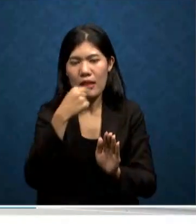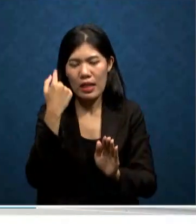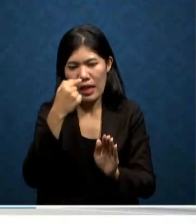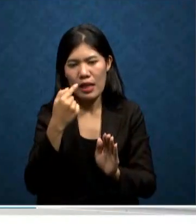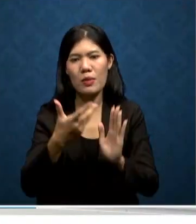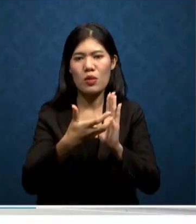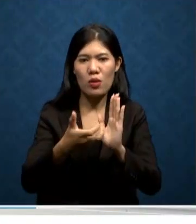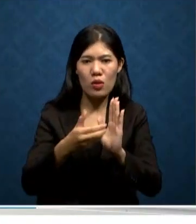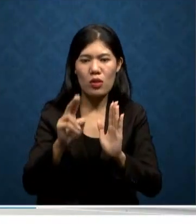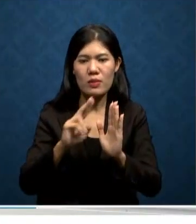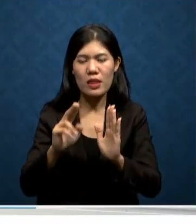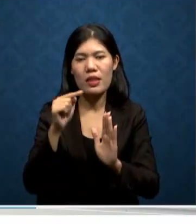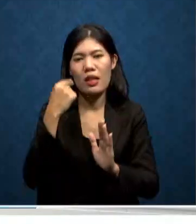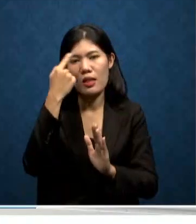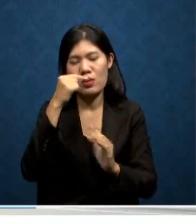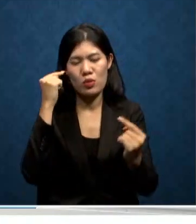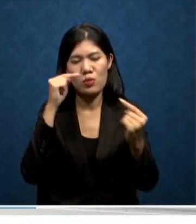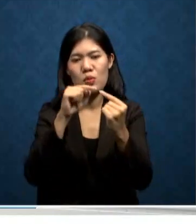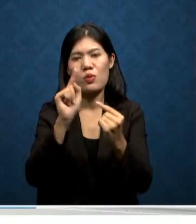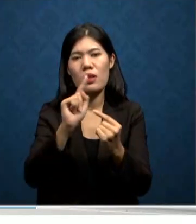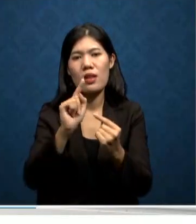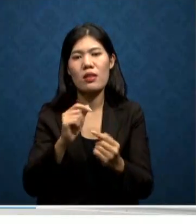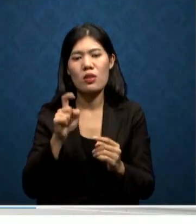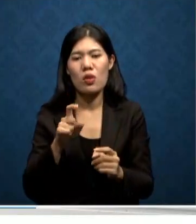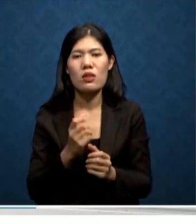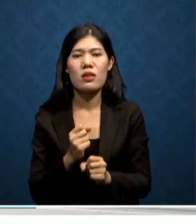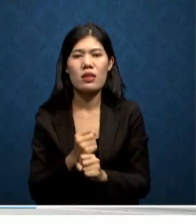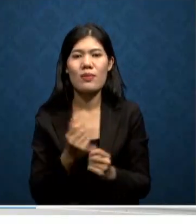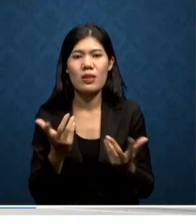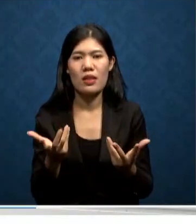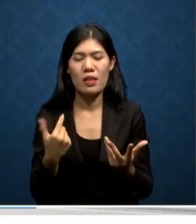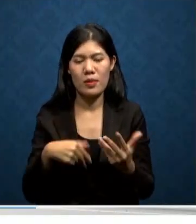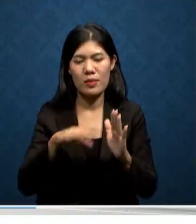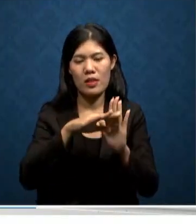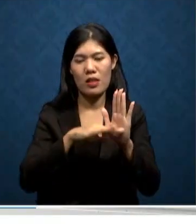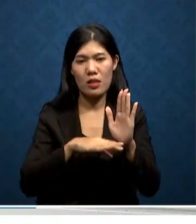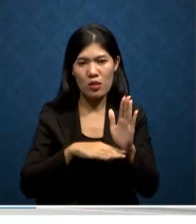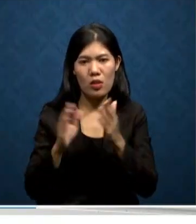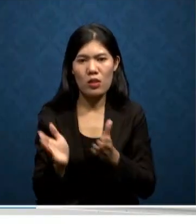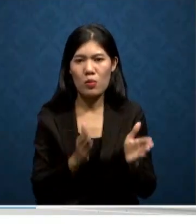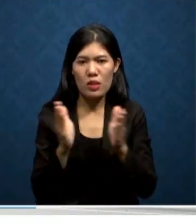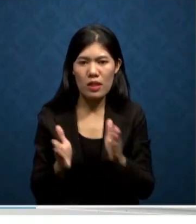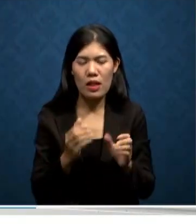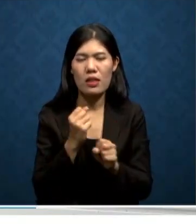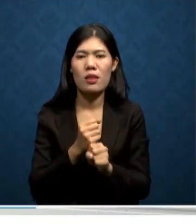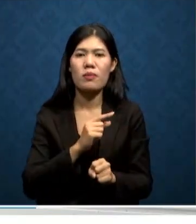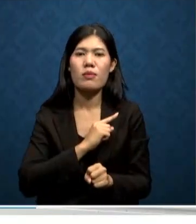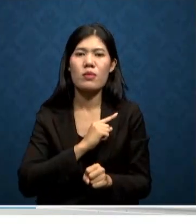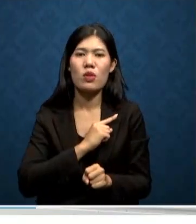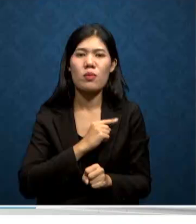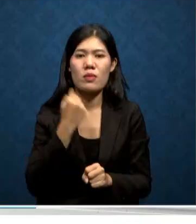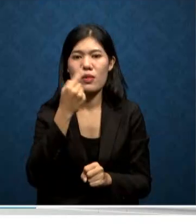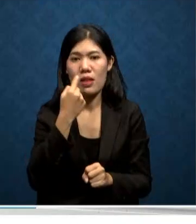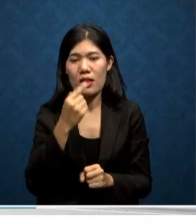ก็วัตถุประสงค์จะต้องทำยังไงขั้นตอนกระบวนการโครงสร้างของผู้รับผิดชอบเป็นยังไงบ้างปัจจุบันนะ